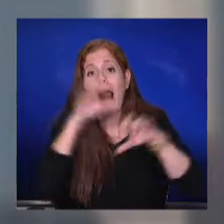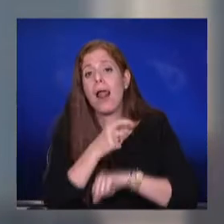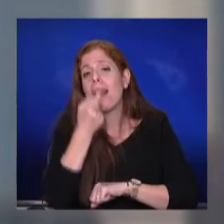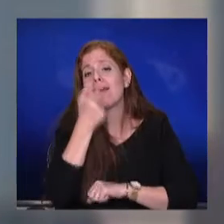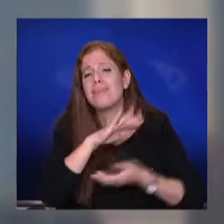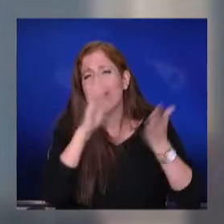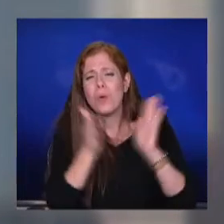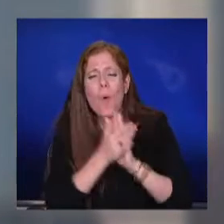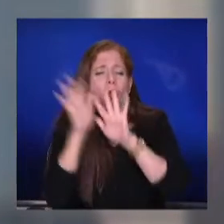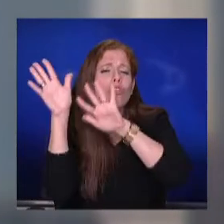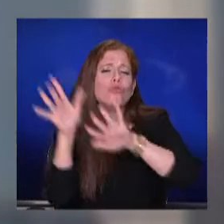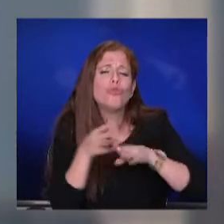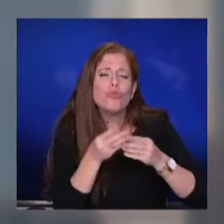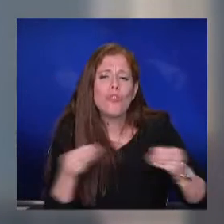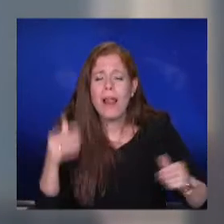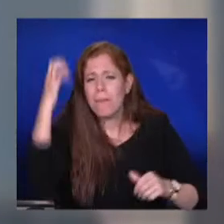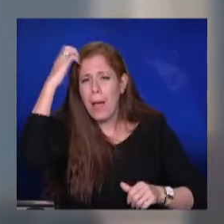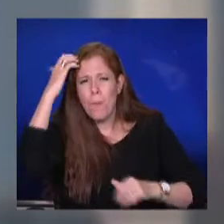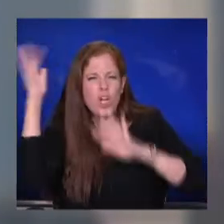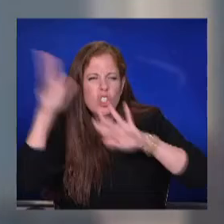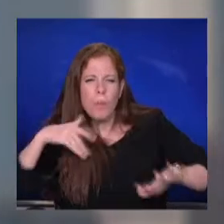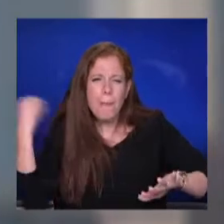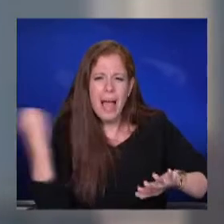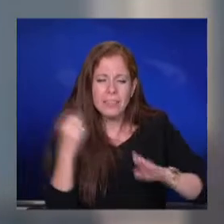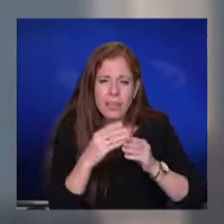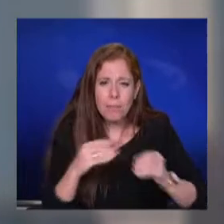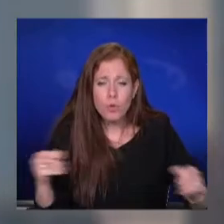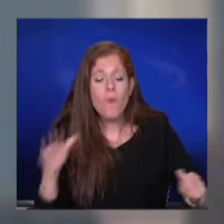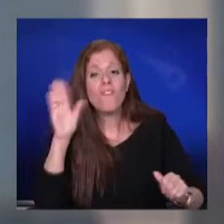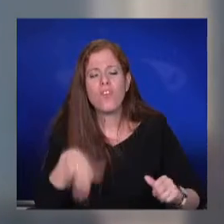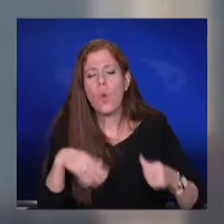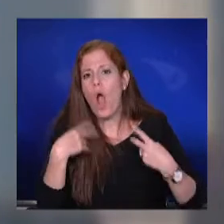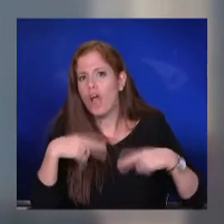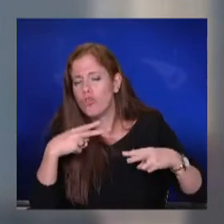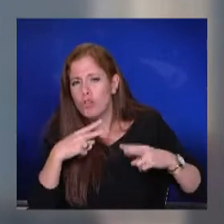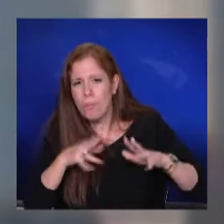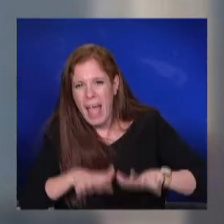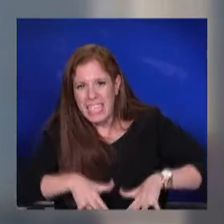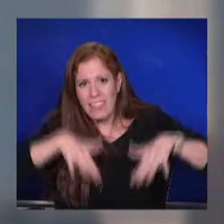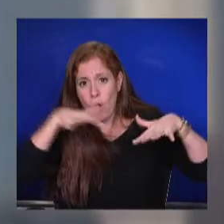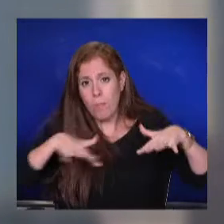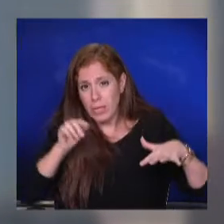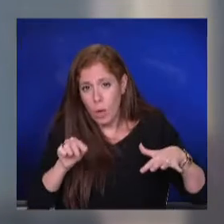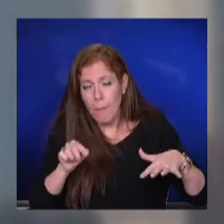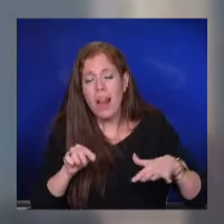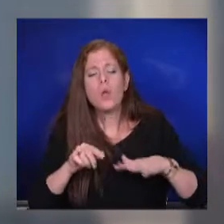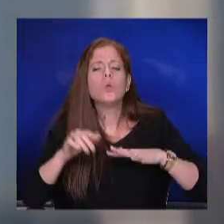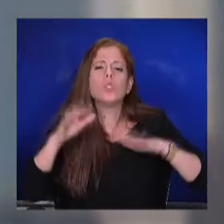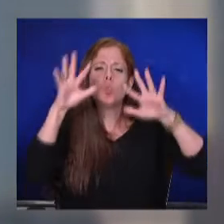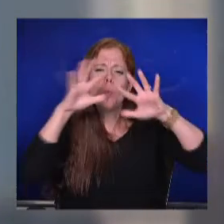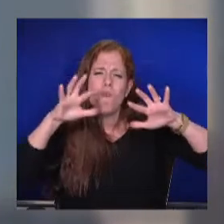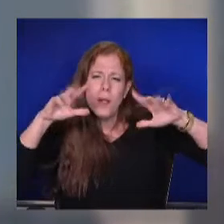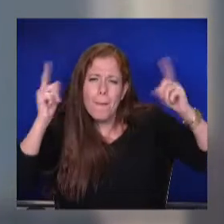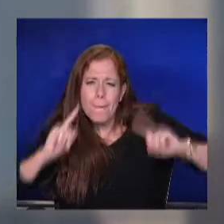הכל, שלג בחרמון, גשמים חזקים לאורך מישור החוף, אפילו חשש מהצפון באזורים האלה, סופות רעמים ומברקים,